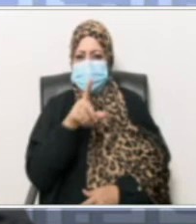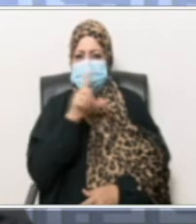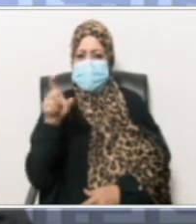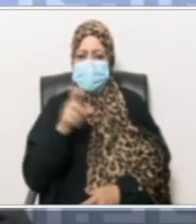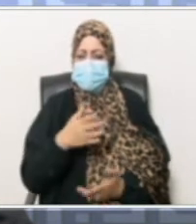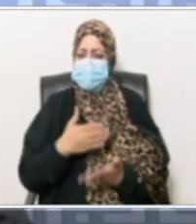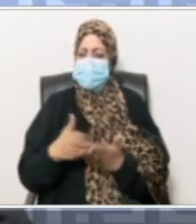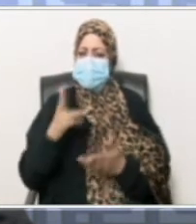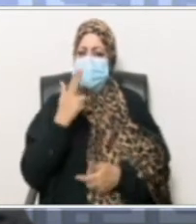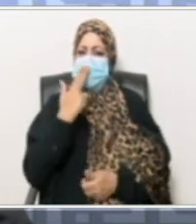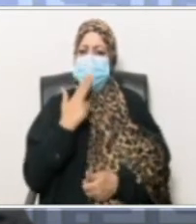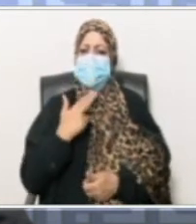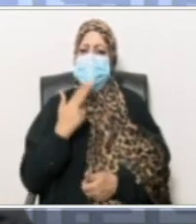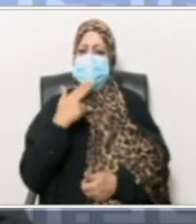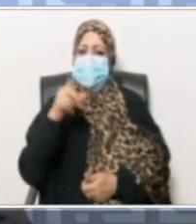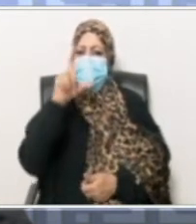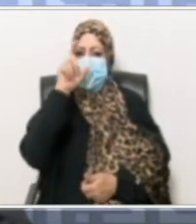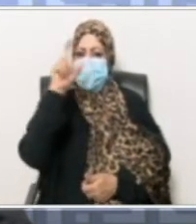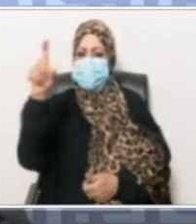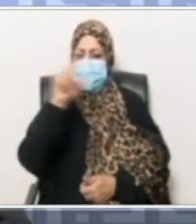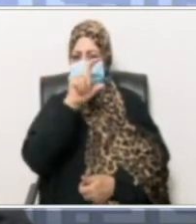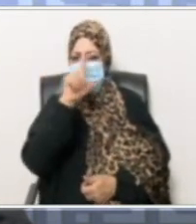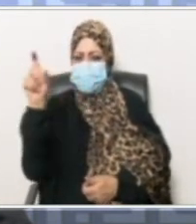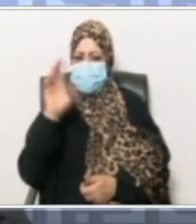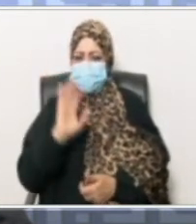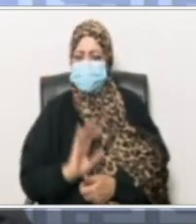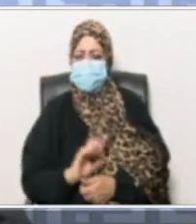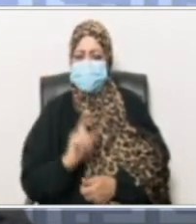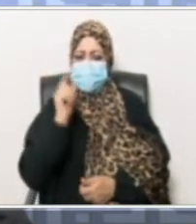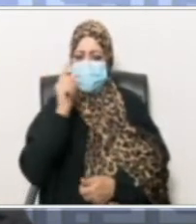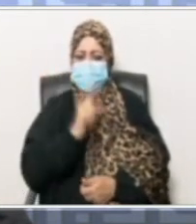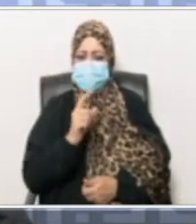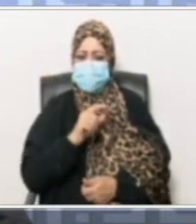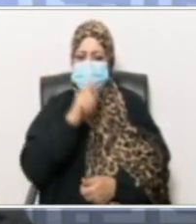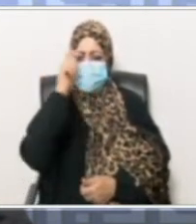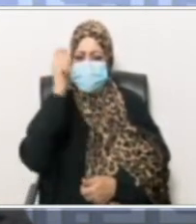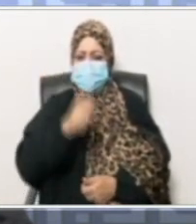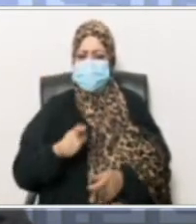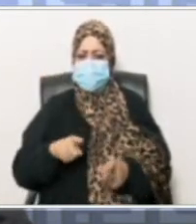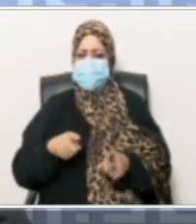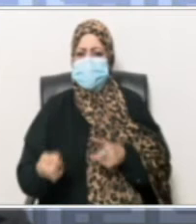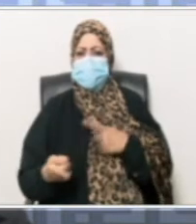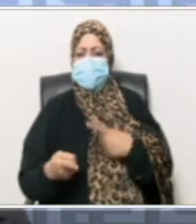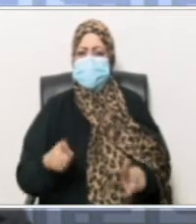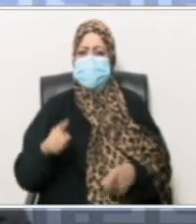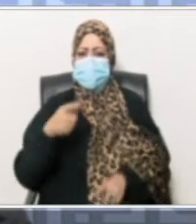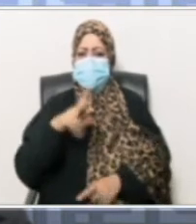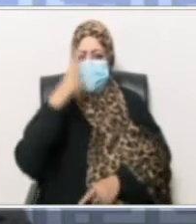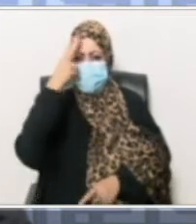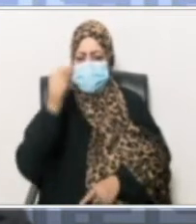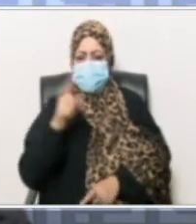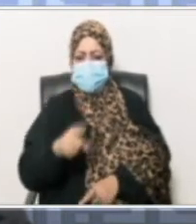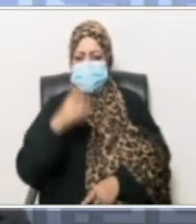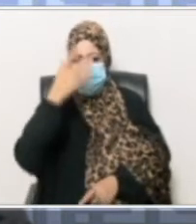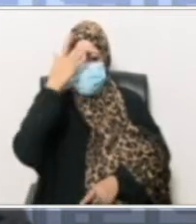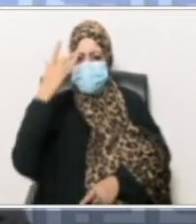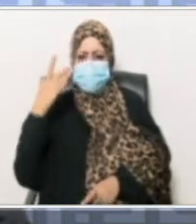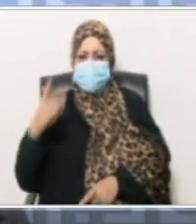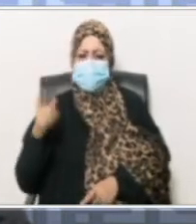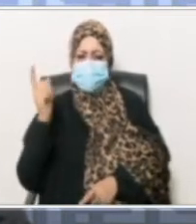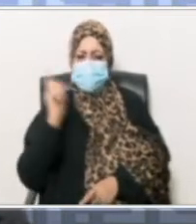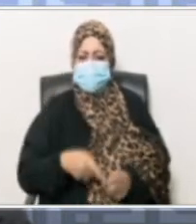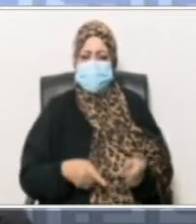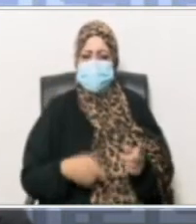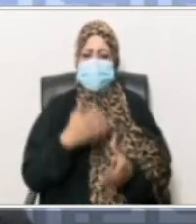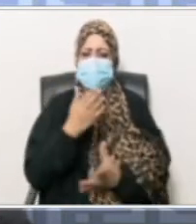يعني سلطتم أعداء الإسلام وبني علمان وأدنابهم وكل مبغض لدين الله